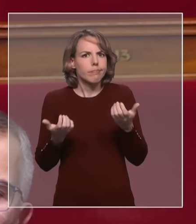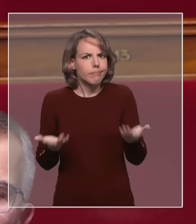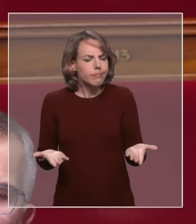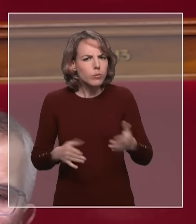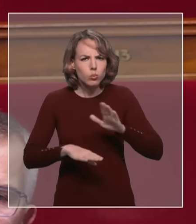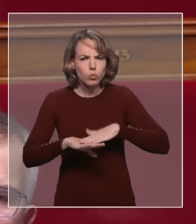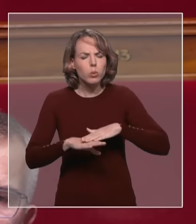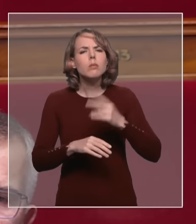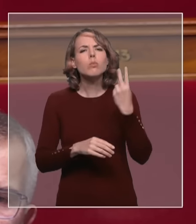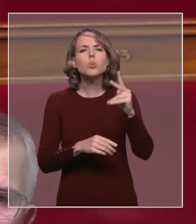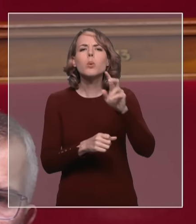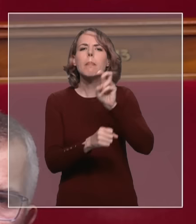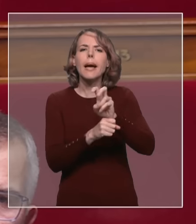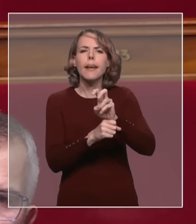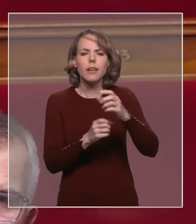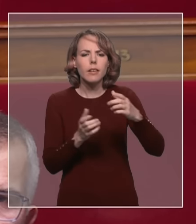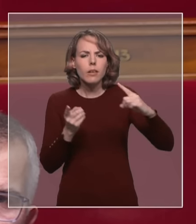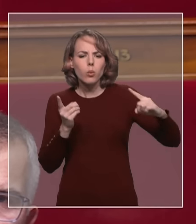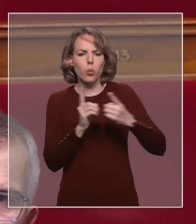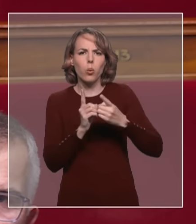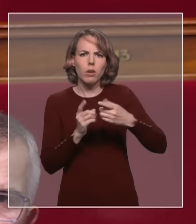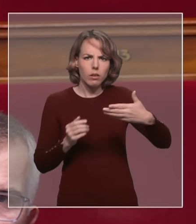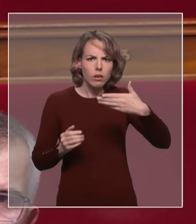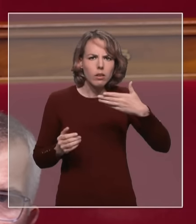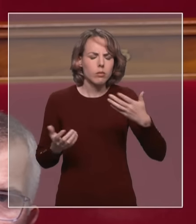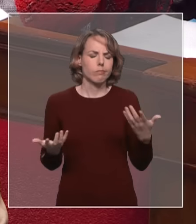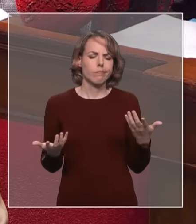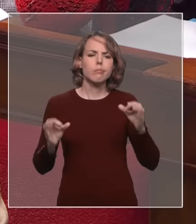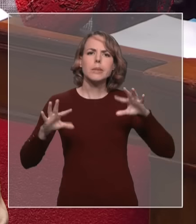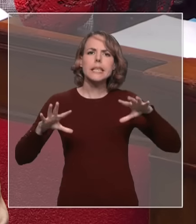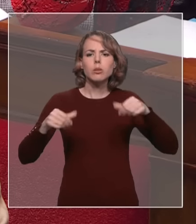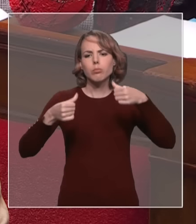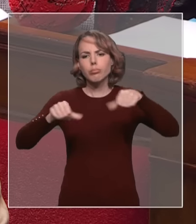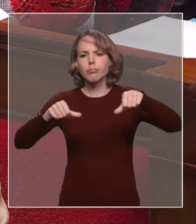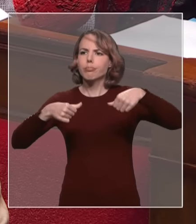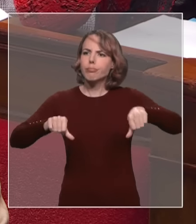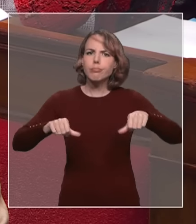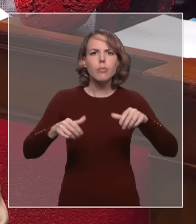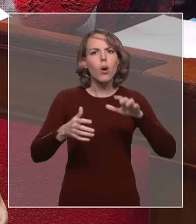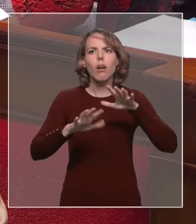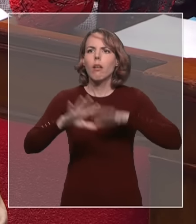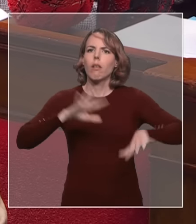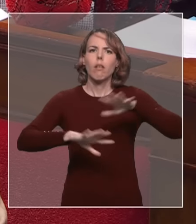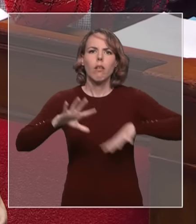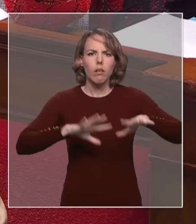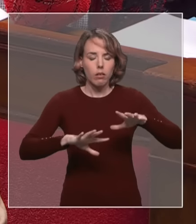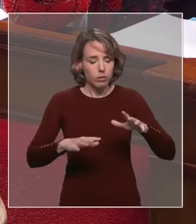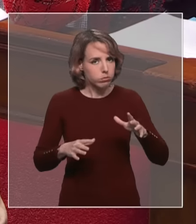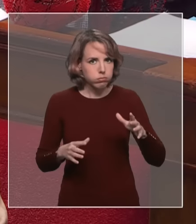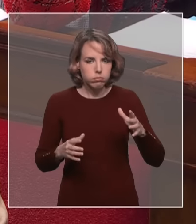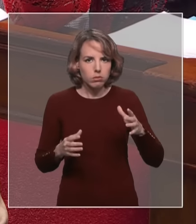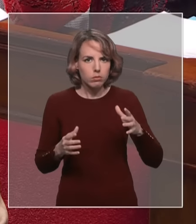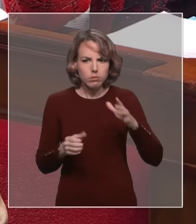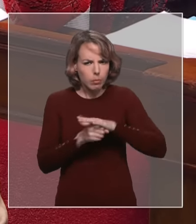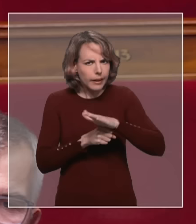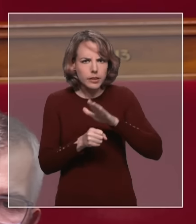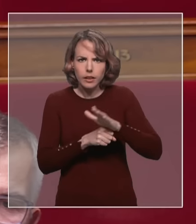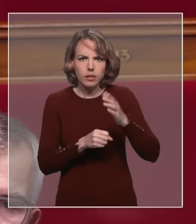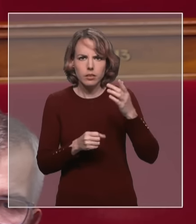terme que vous proposez sont comme un nouveau sparadrap sur une plaie béante, alors que sur le terrain, c'est un monde